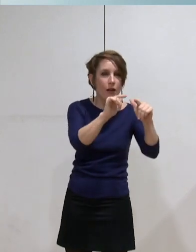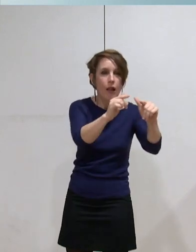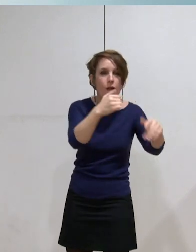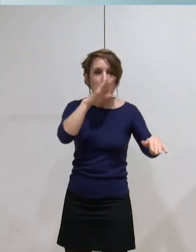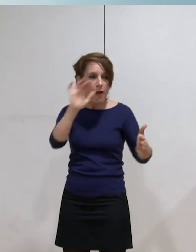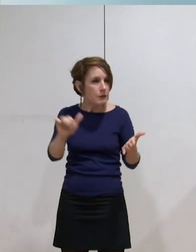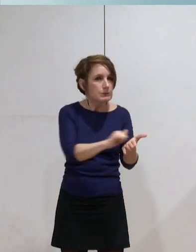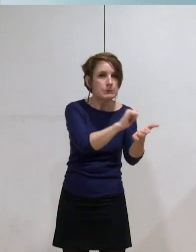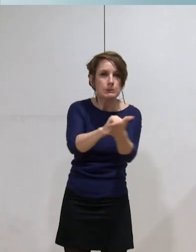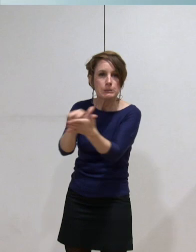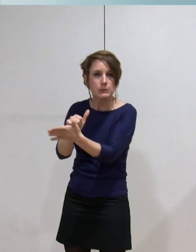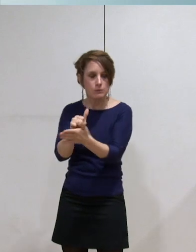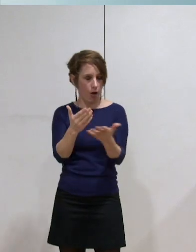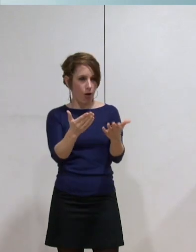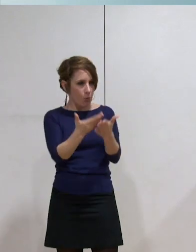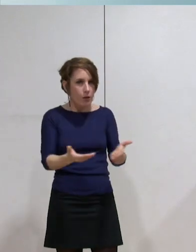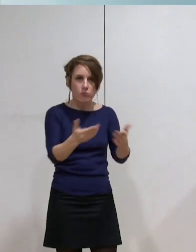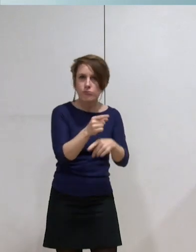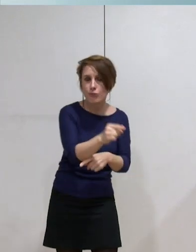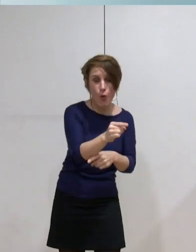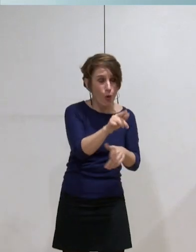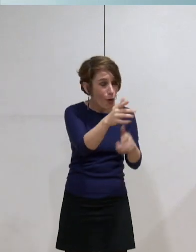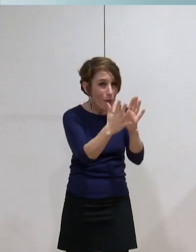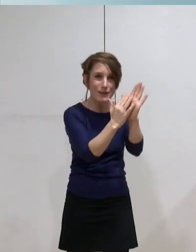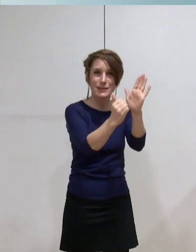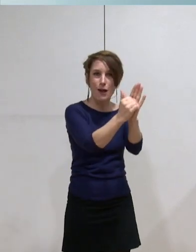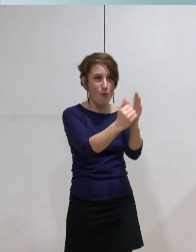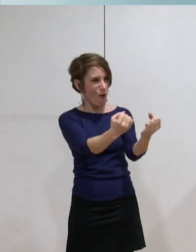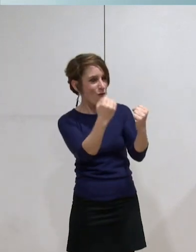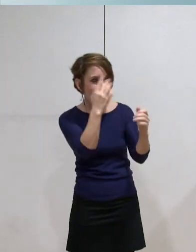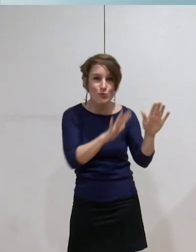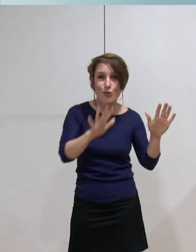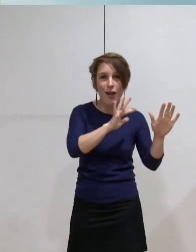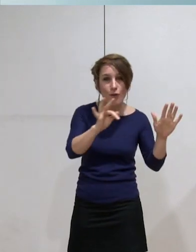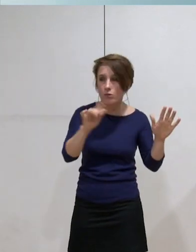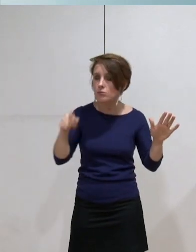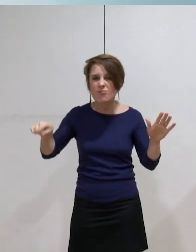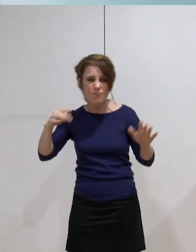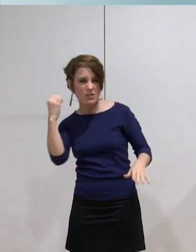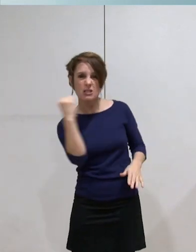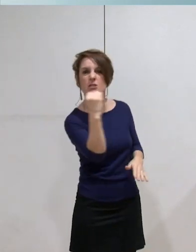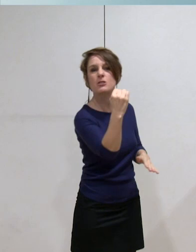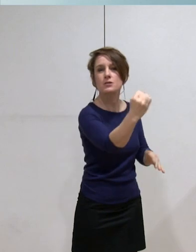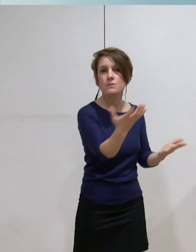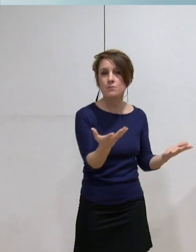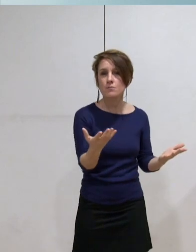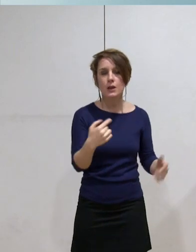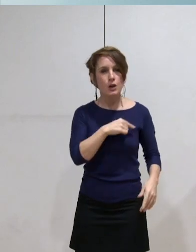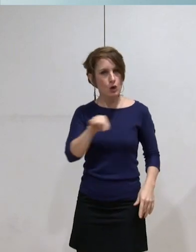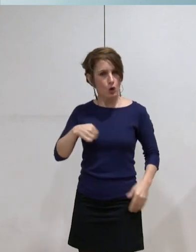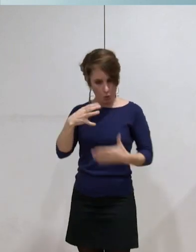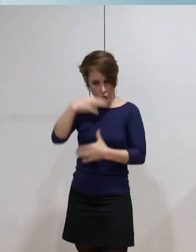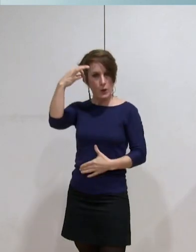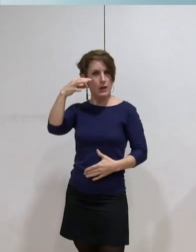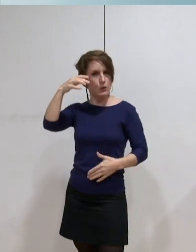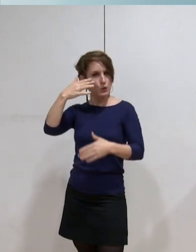notre nation et qui font la force de notre nation en tant qu'élu de la République nous n'oublions jamais notre responsabilité qui